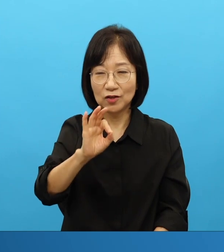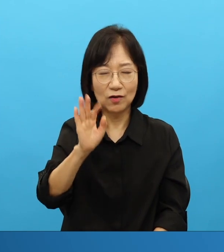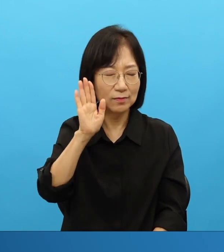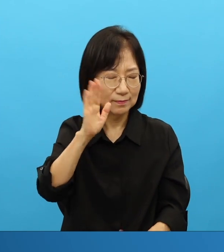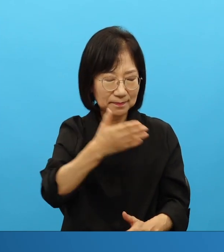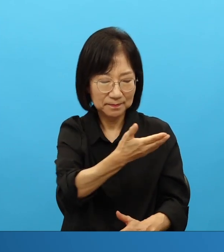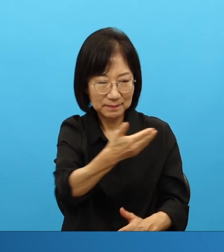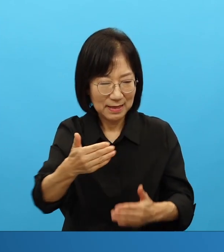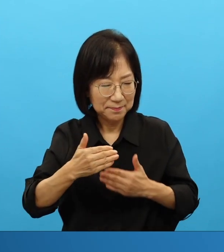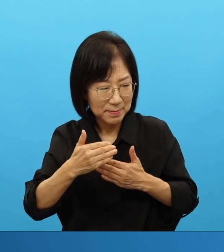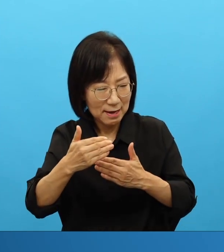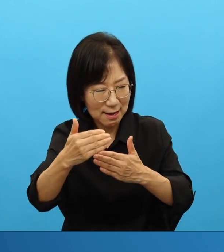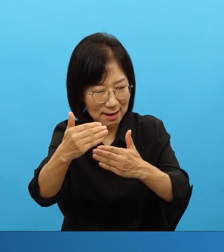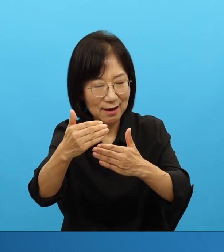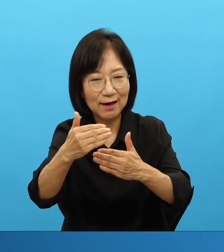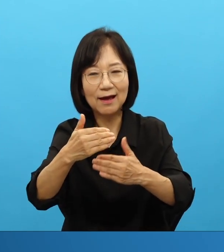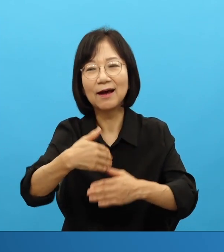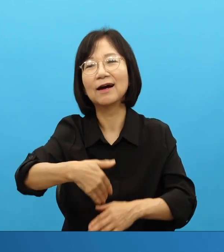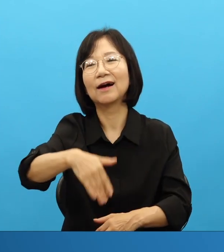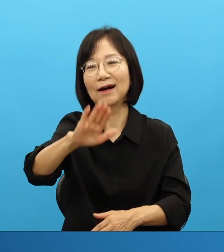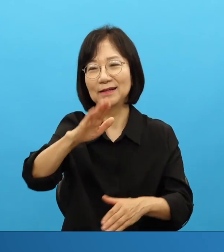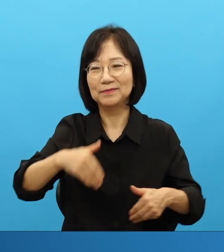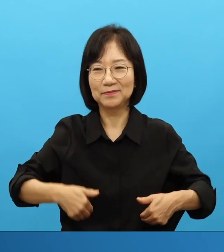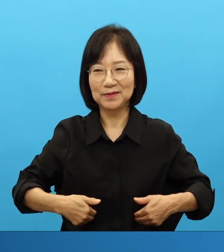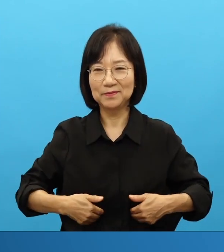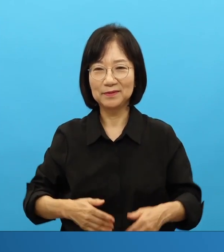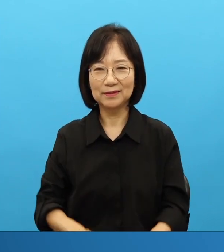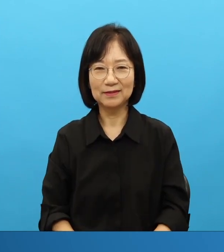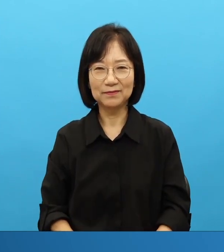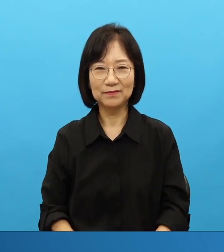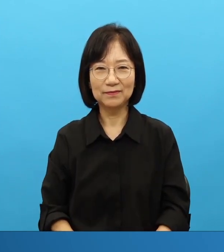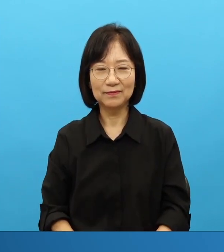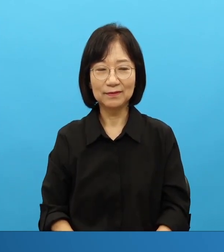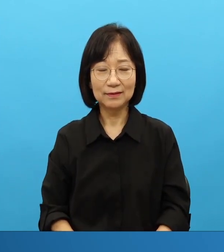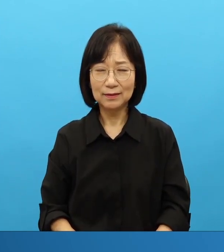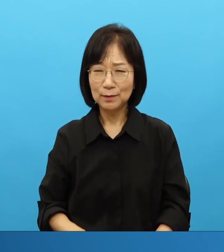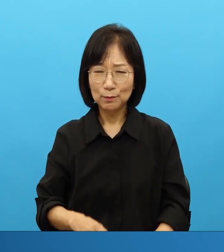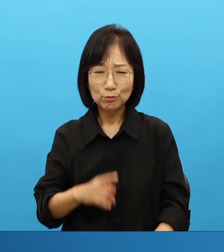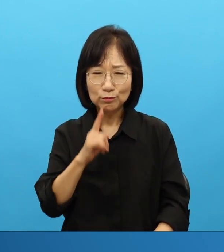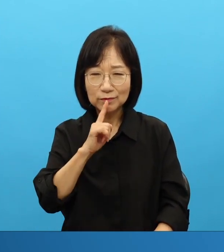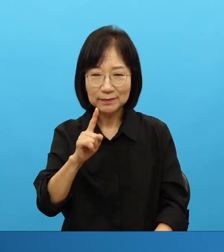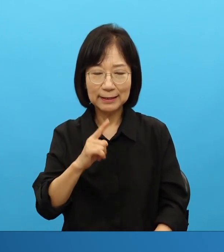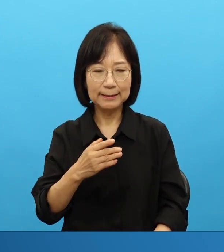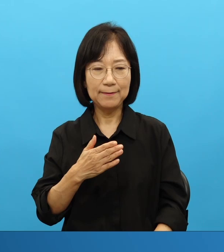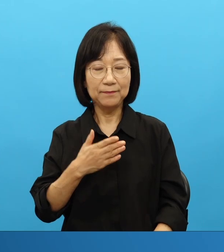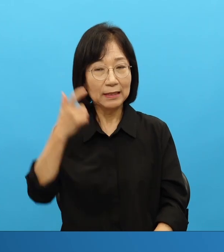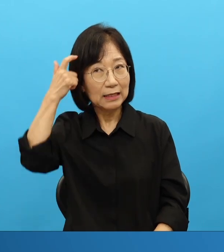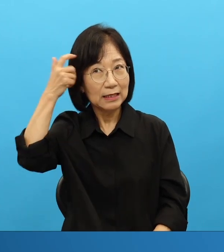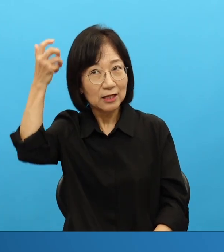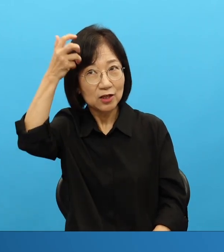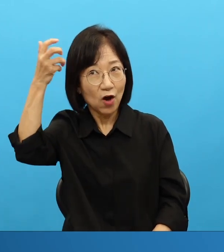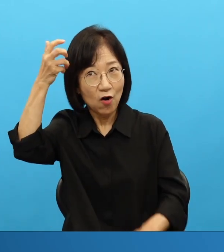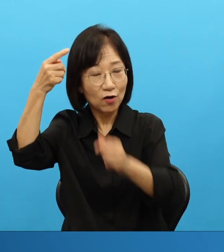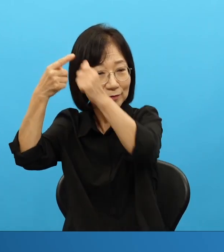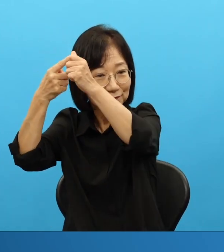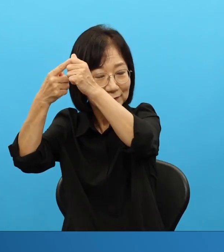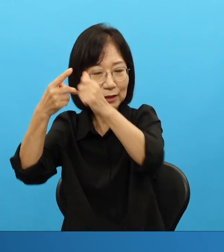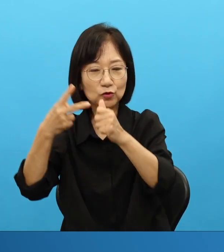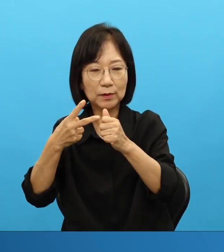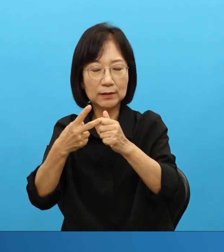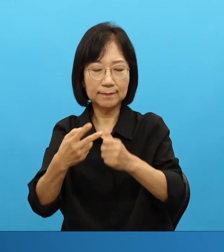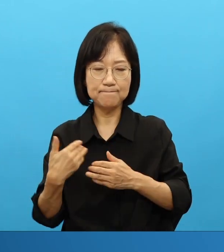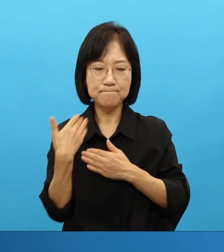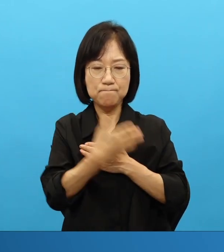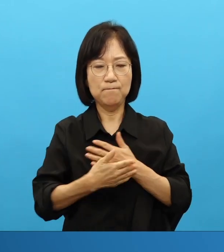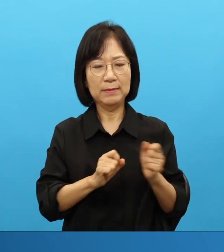journey. 그거는 여러분의 몸도 살리는 기도를 해라. In other words, what that means is you must now 그래 여정을 가니까요. begin the prayer that